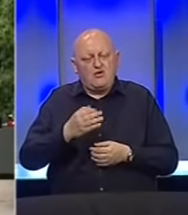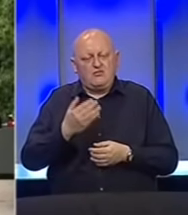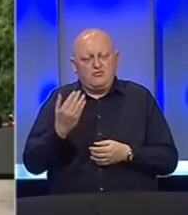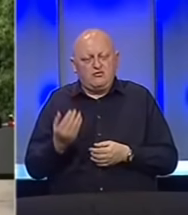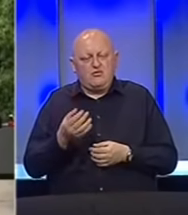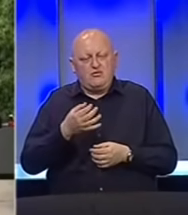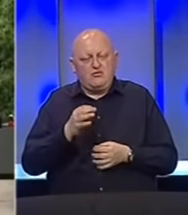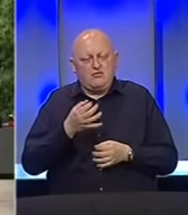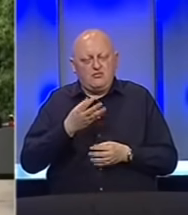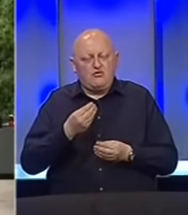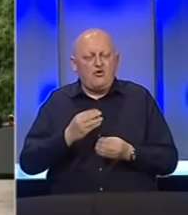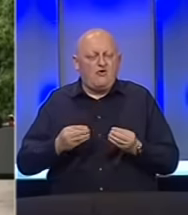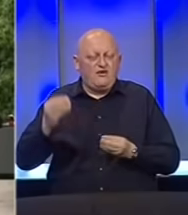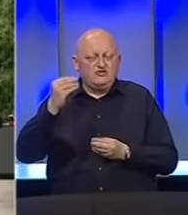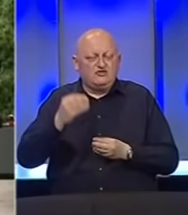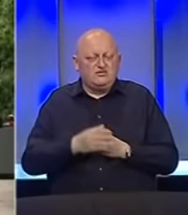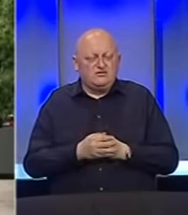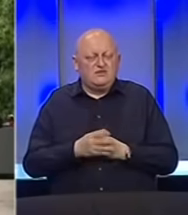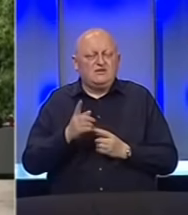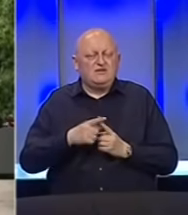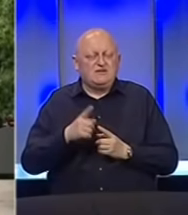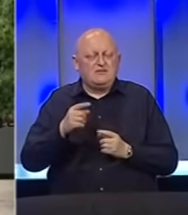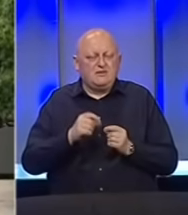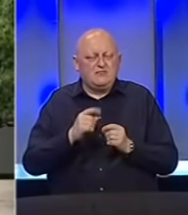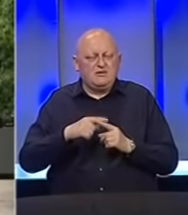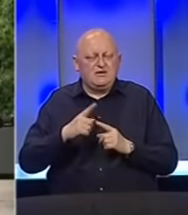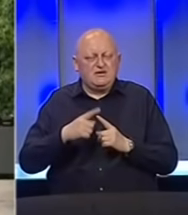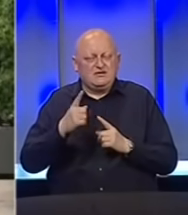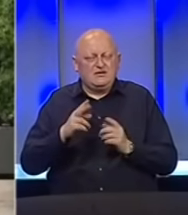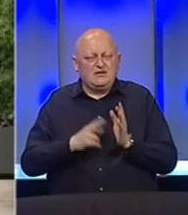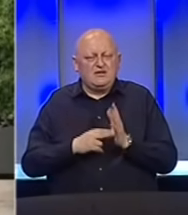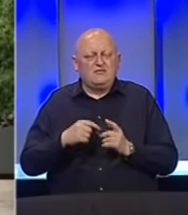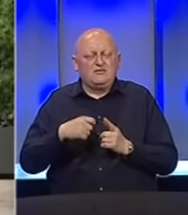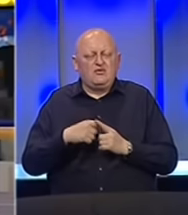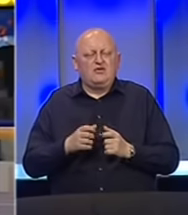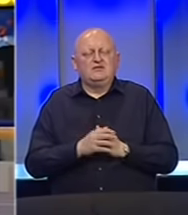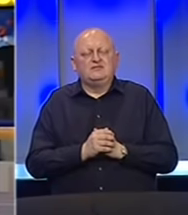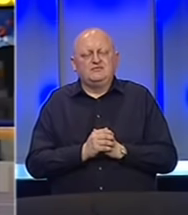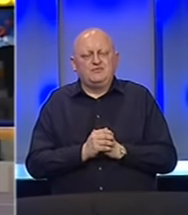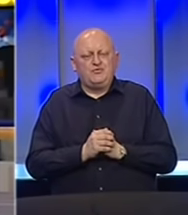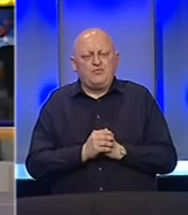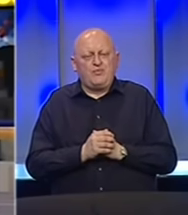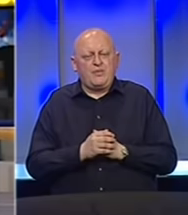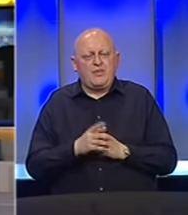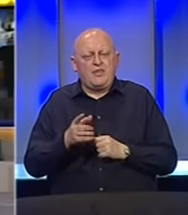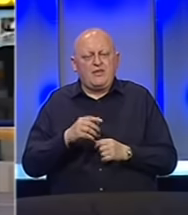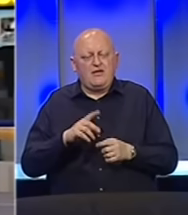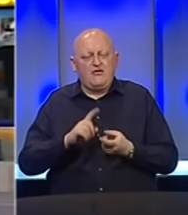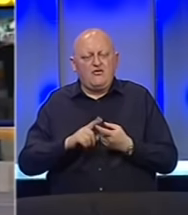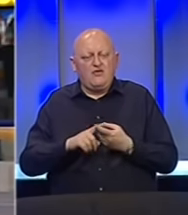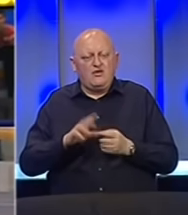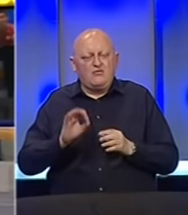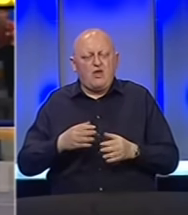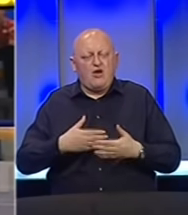plate mnogo, mnogo veće. Iz Trebinja za BHT1, Nebojša Kolar. Radnje u Federaciji se